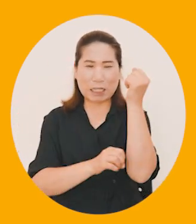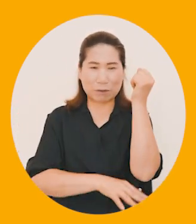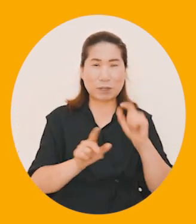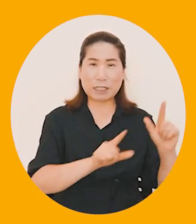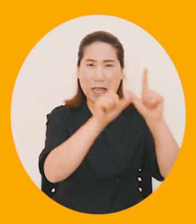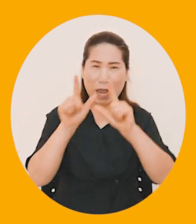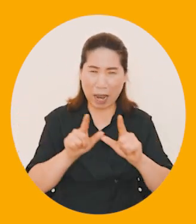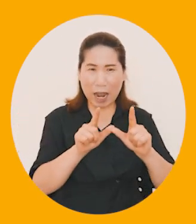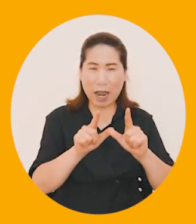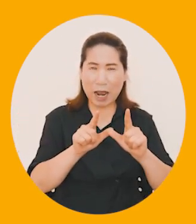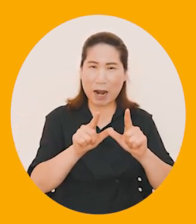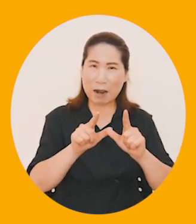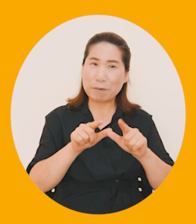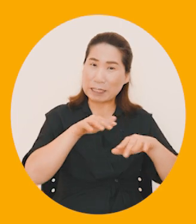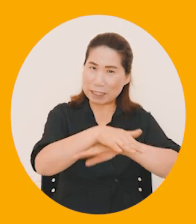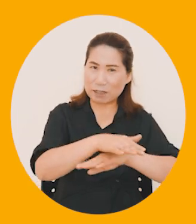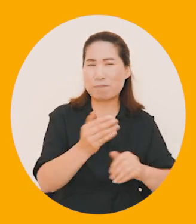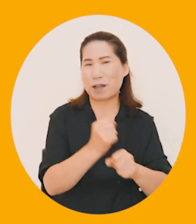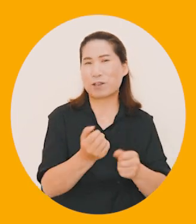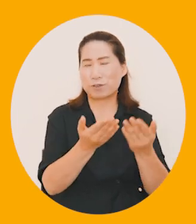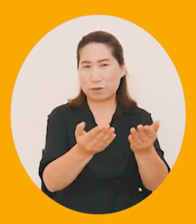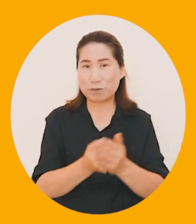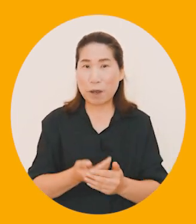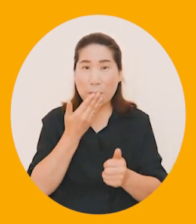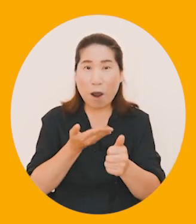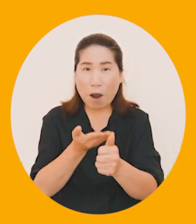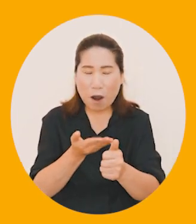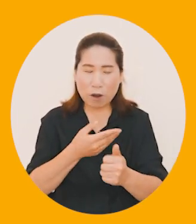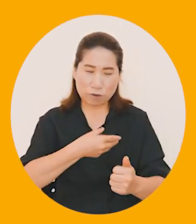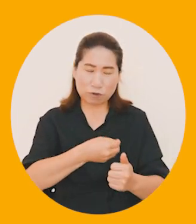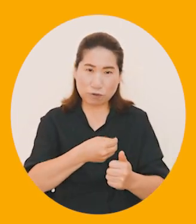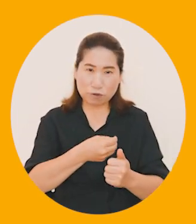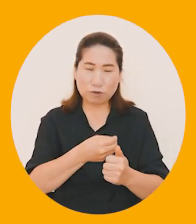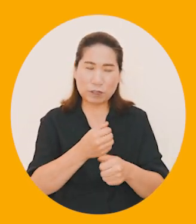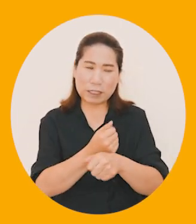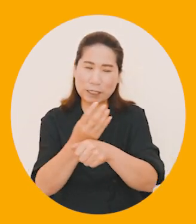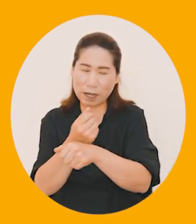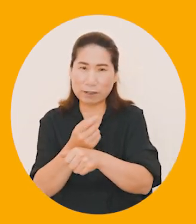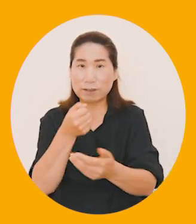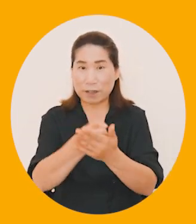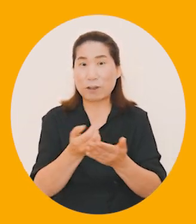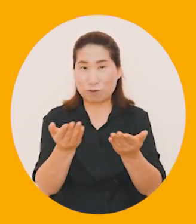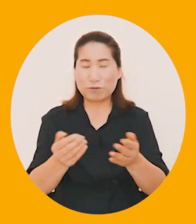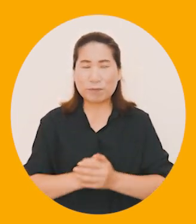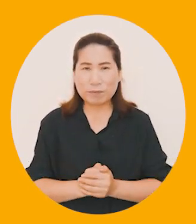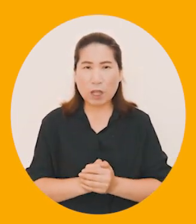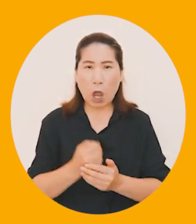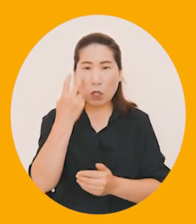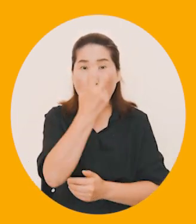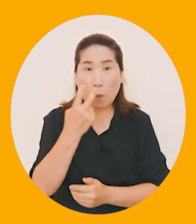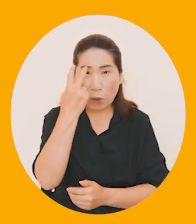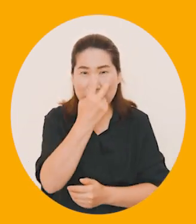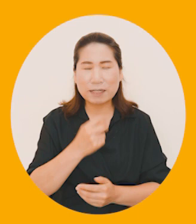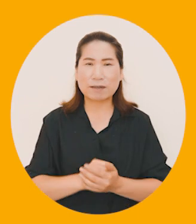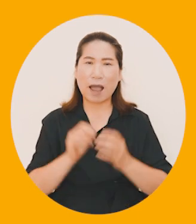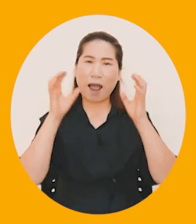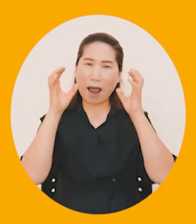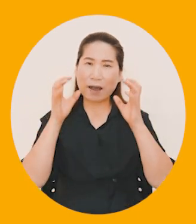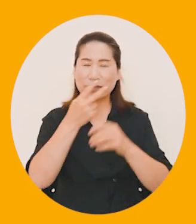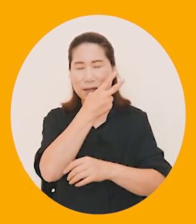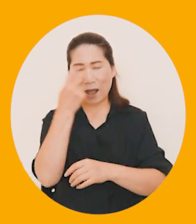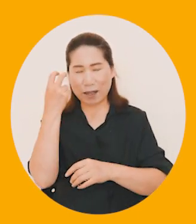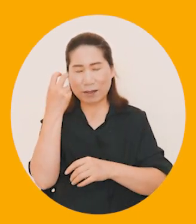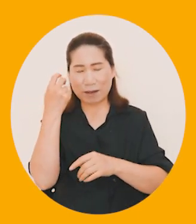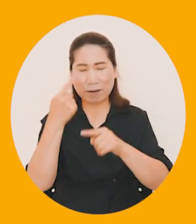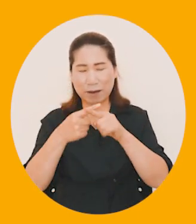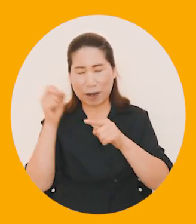생활 리듬을 만들어줍니다. 먹이기. 수유 간격을 정해줍니다. 돌보기. 아기가 자다